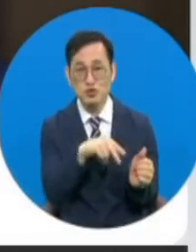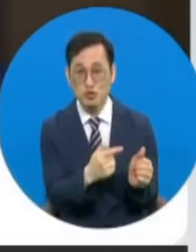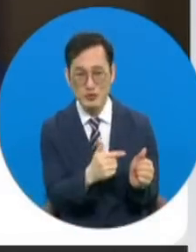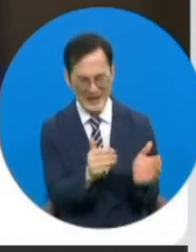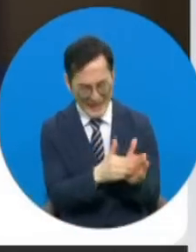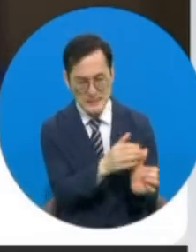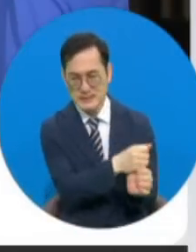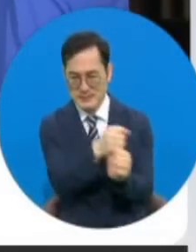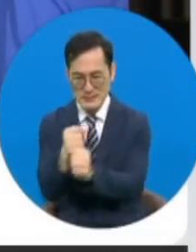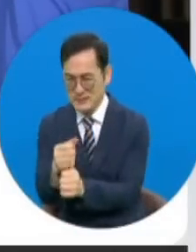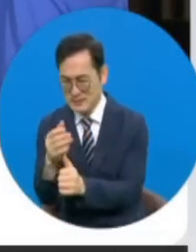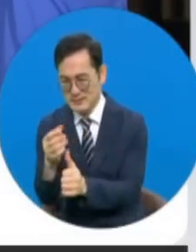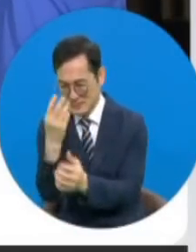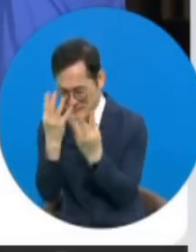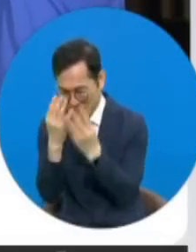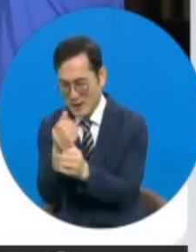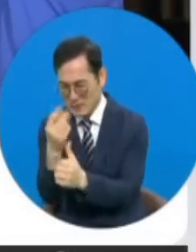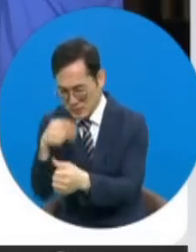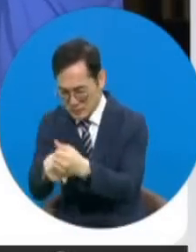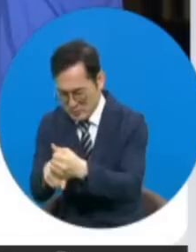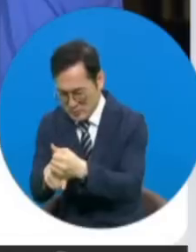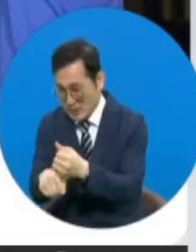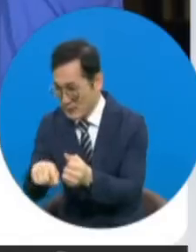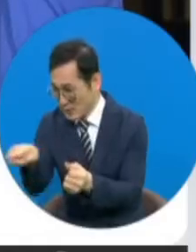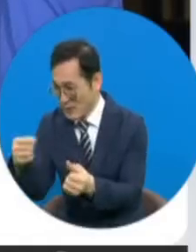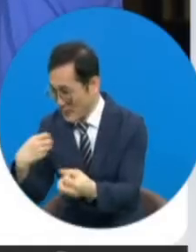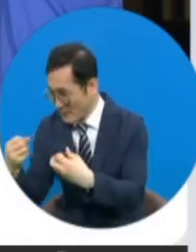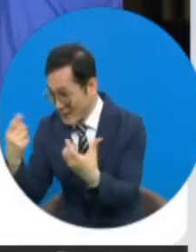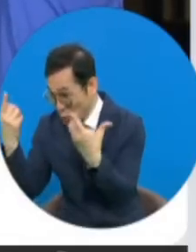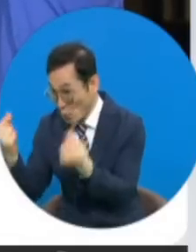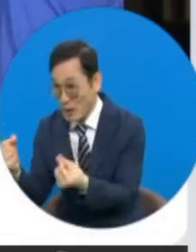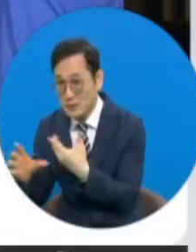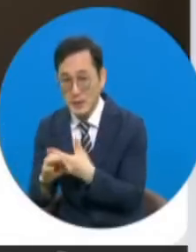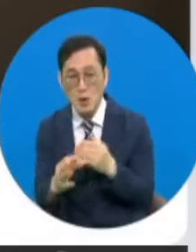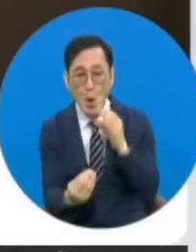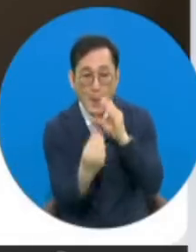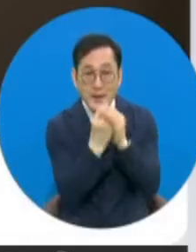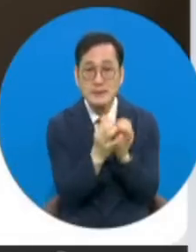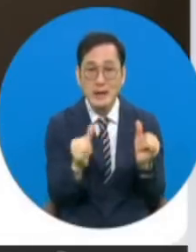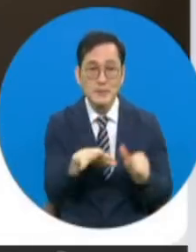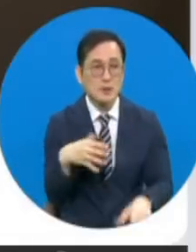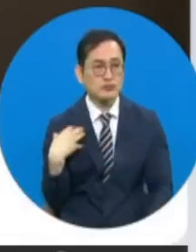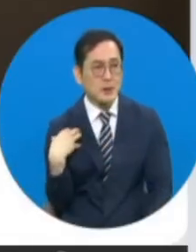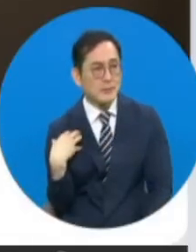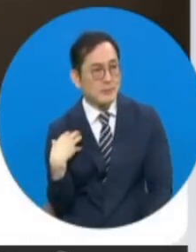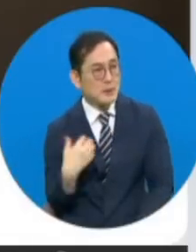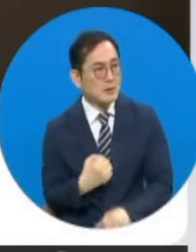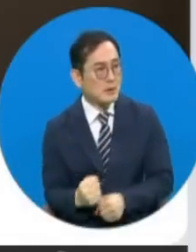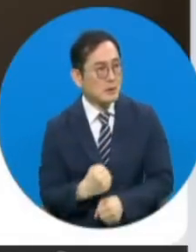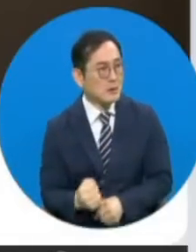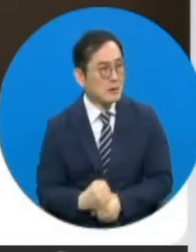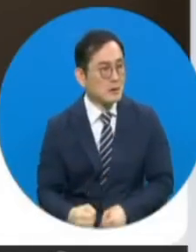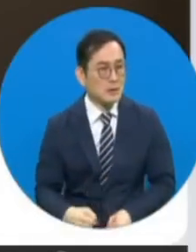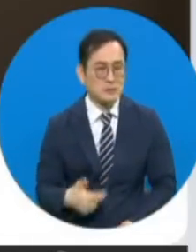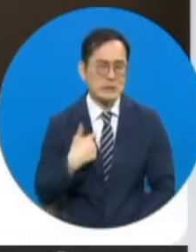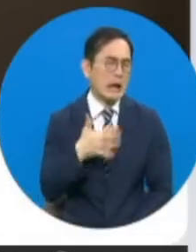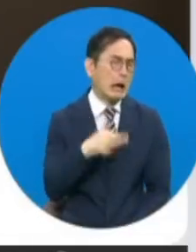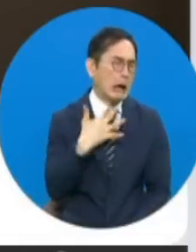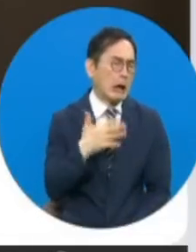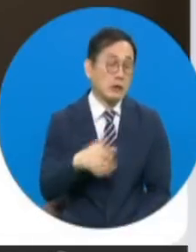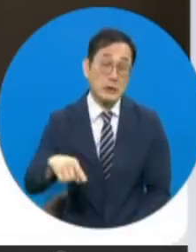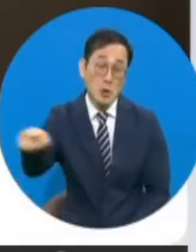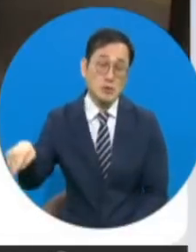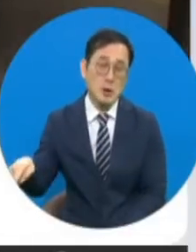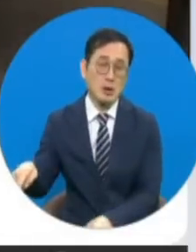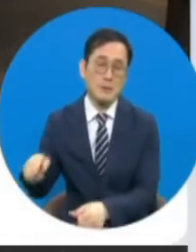되면 돈 봉투를 받았다는 의원들의 무게감들은 어마어마하게 커질 수밖에 없을 거거든요 그럼 의원들이 나름대로